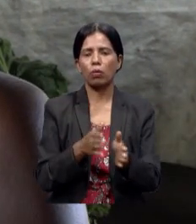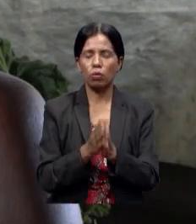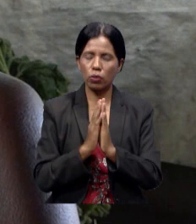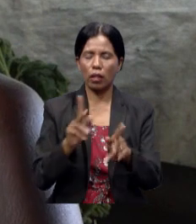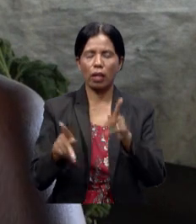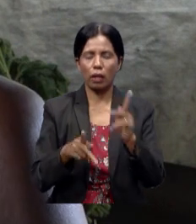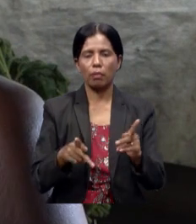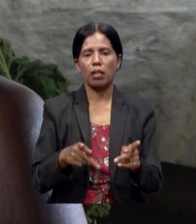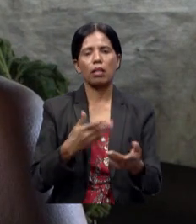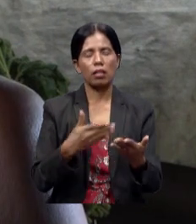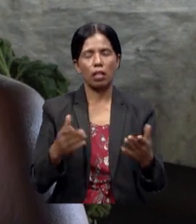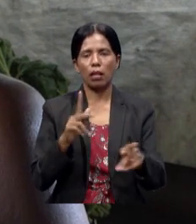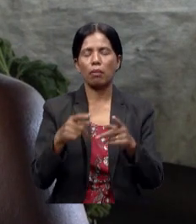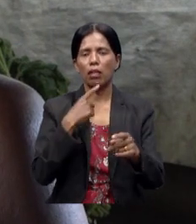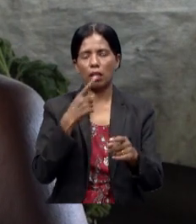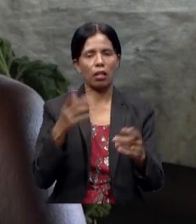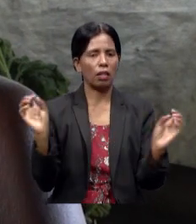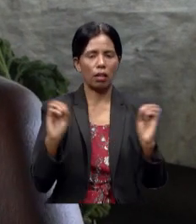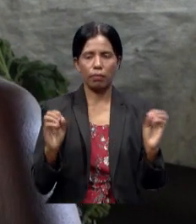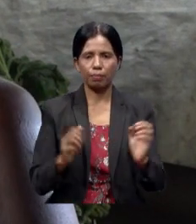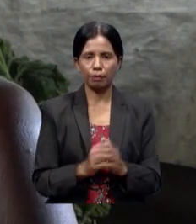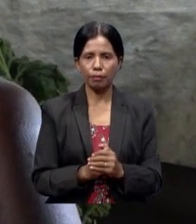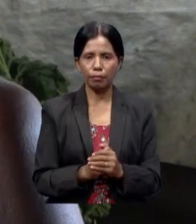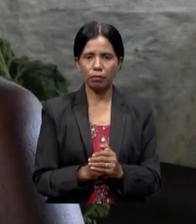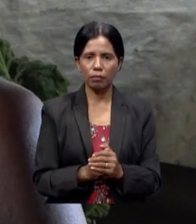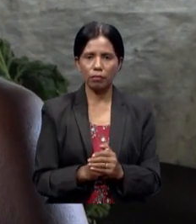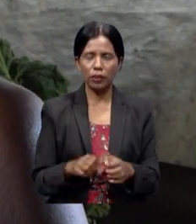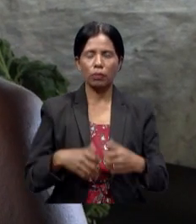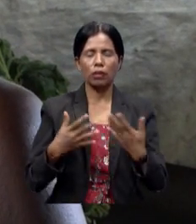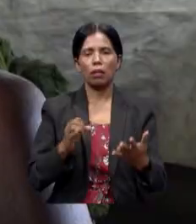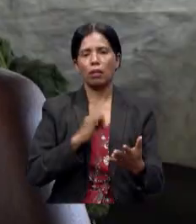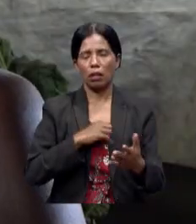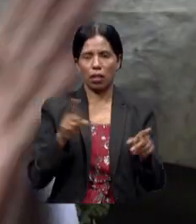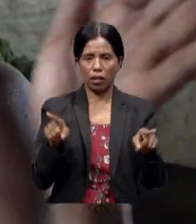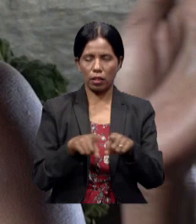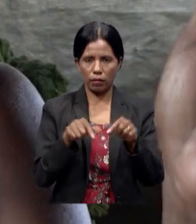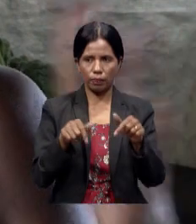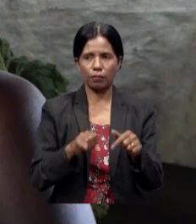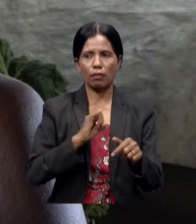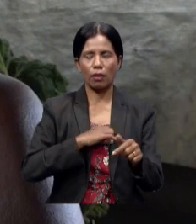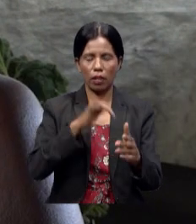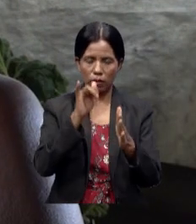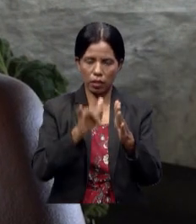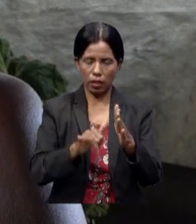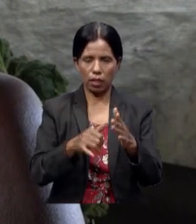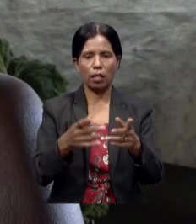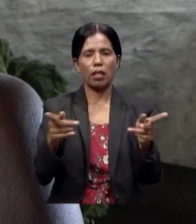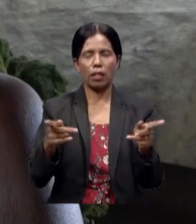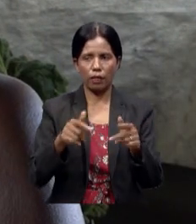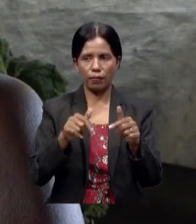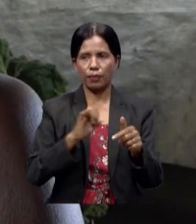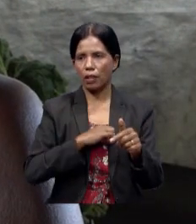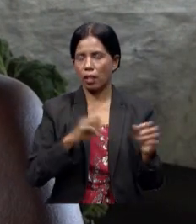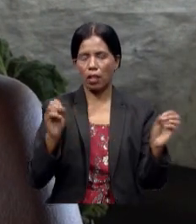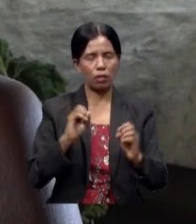tur hau tingki hanu. Hanu indi nusama hau bel sai hansa. Hau hela hansa nene. Hau lai ya